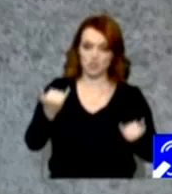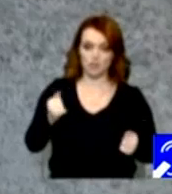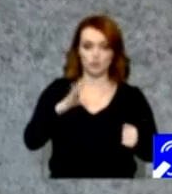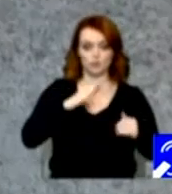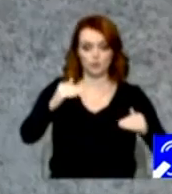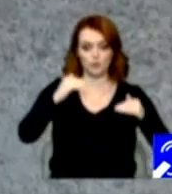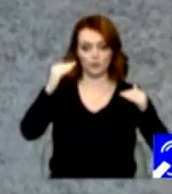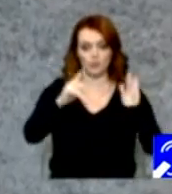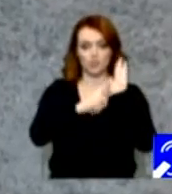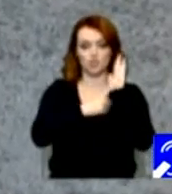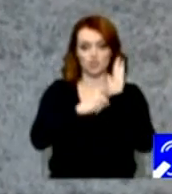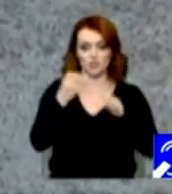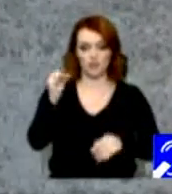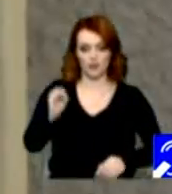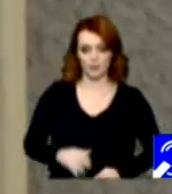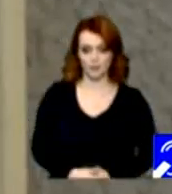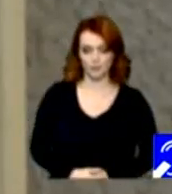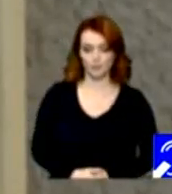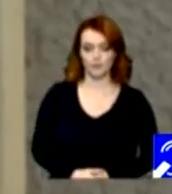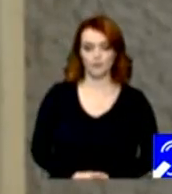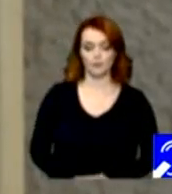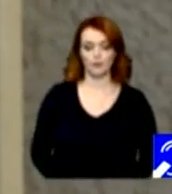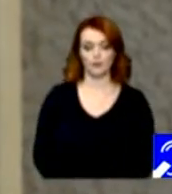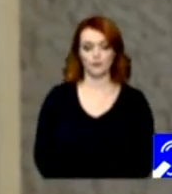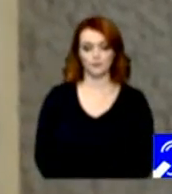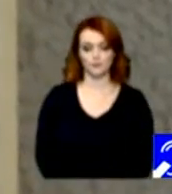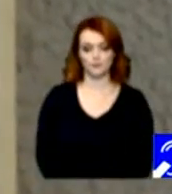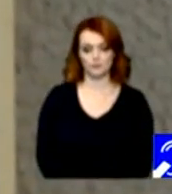adițional intre moldovagaz și Gazprom am